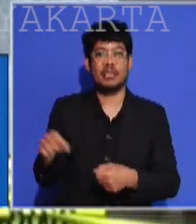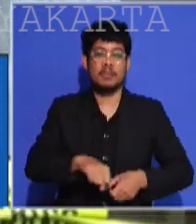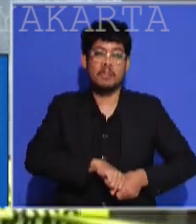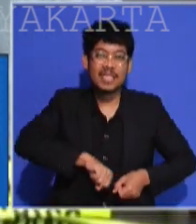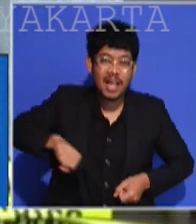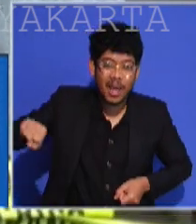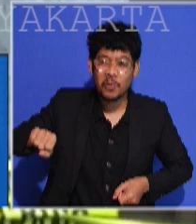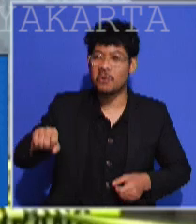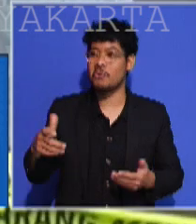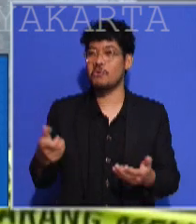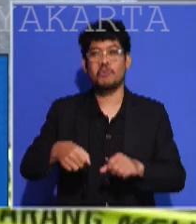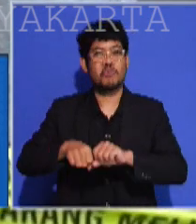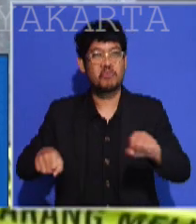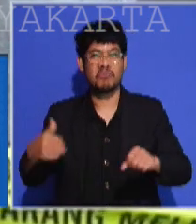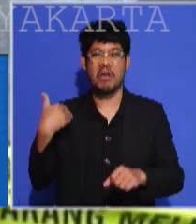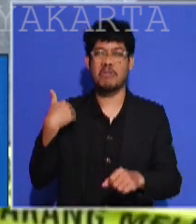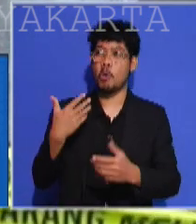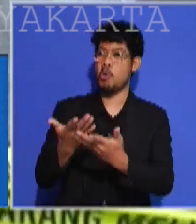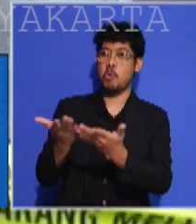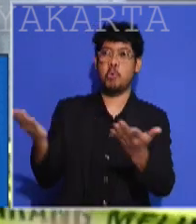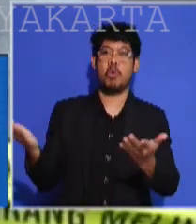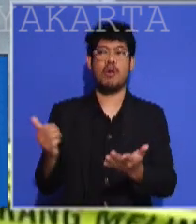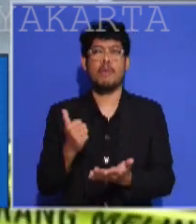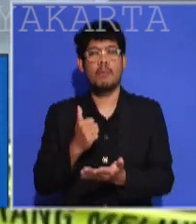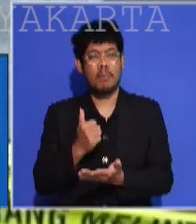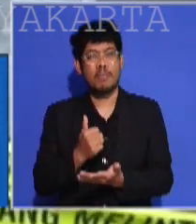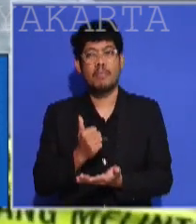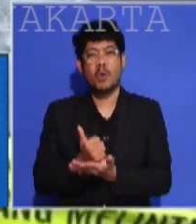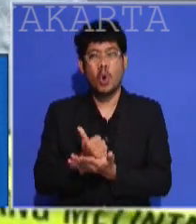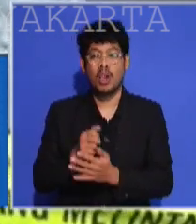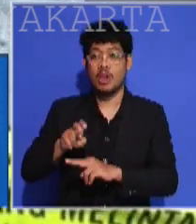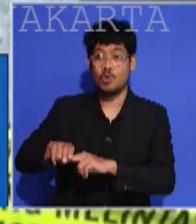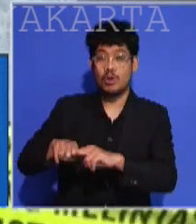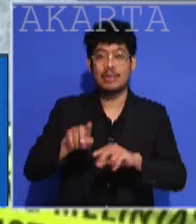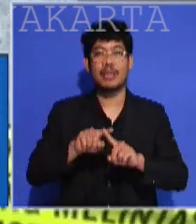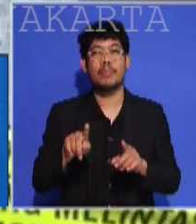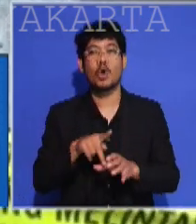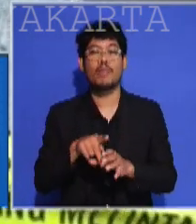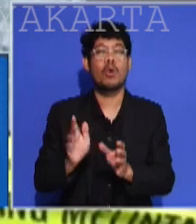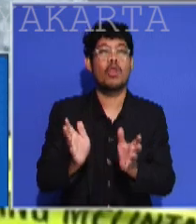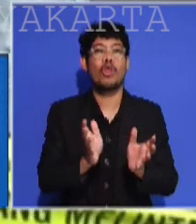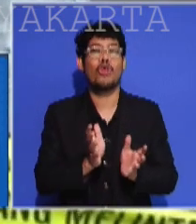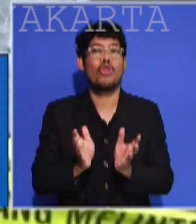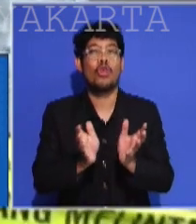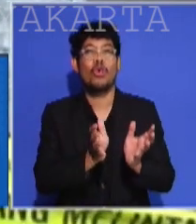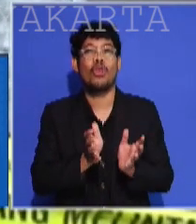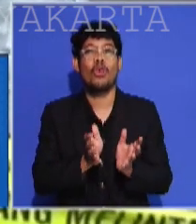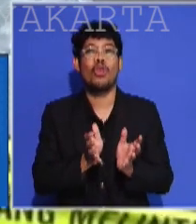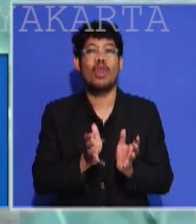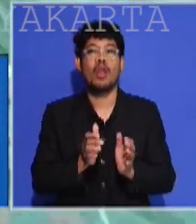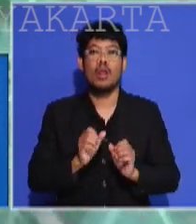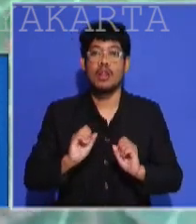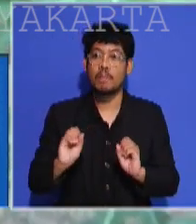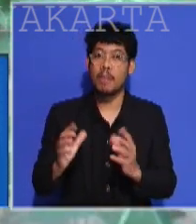jenengan waktu itu Mang lagi duduk-duduk aja ya nongkrong gitu buat kopi tadi Heeh Ngobrol tahu-tahu langsungah langsung ke